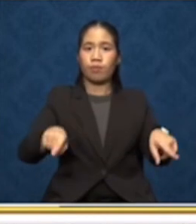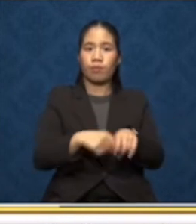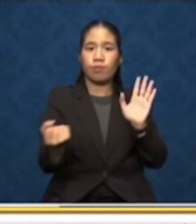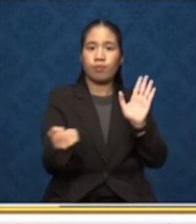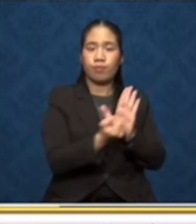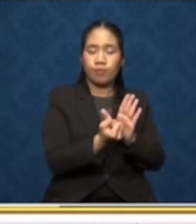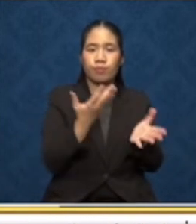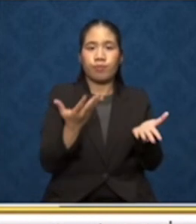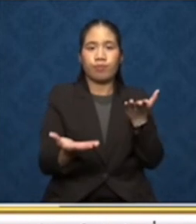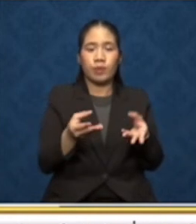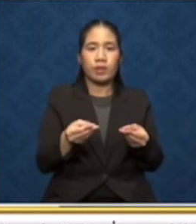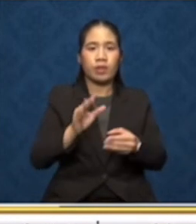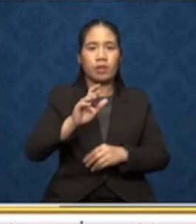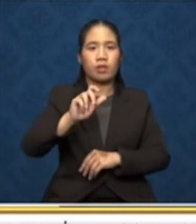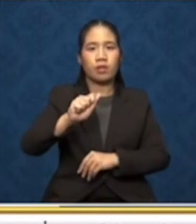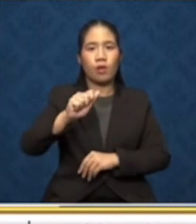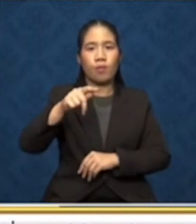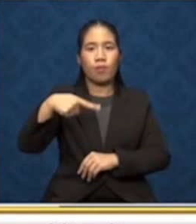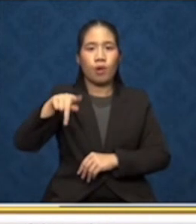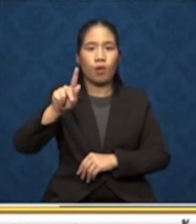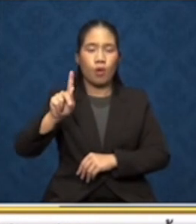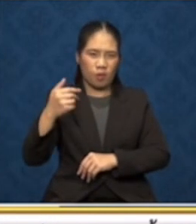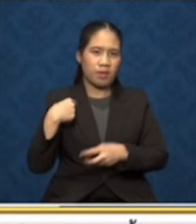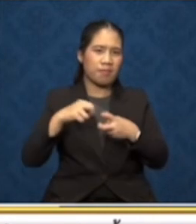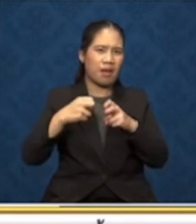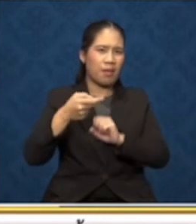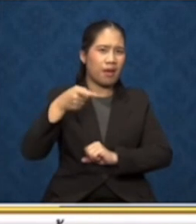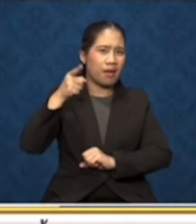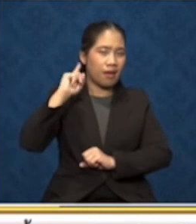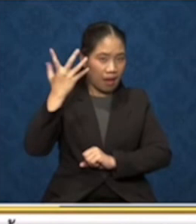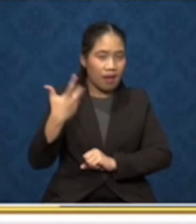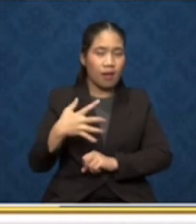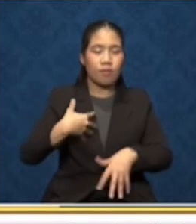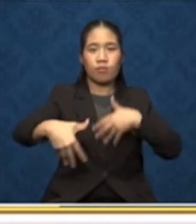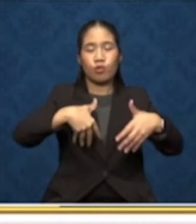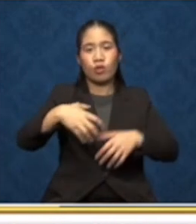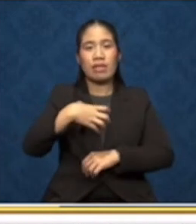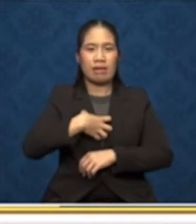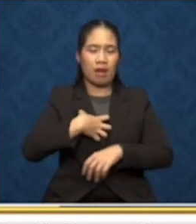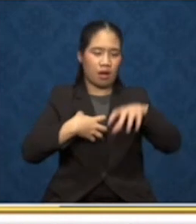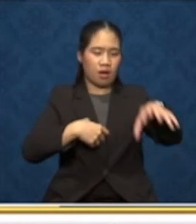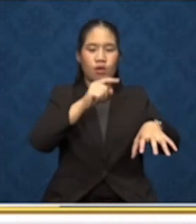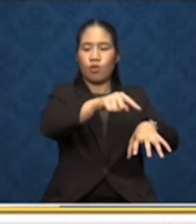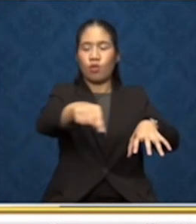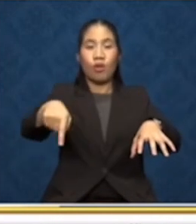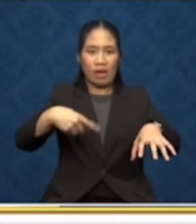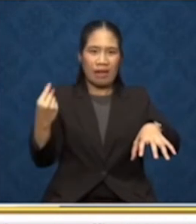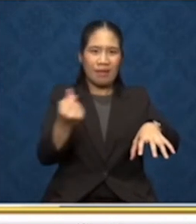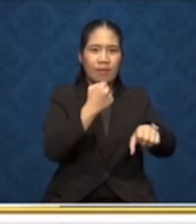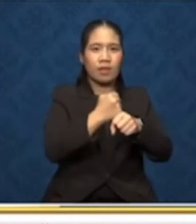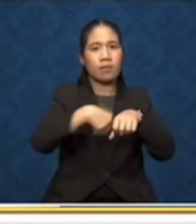ปฏิรูปที่ดินออกสปก.มีปัญหามาเช้านานประชาชนต้องการให้หน่วยงานช่วยเร่งรัดดำเนินงานให้แล้วเสร็จโด